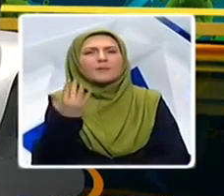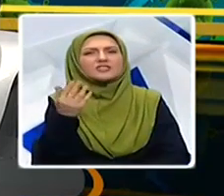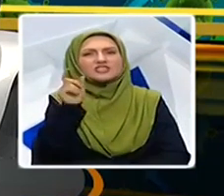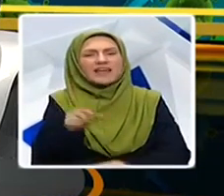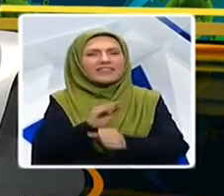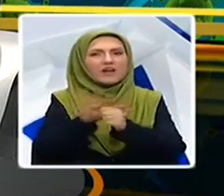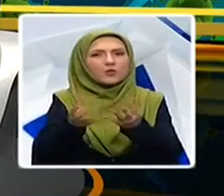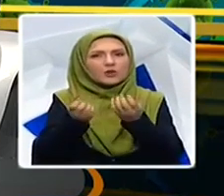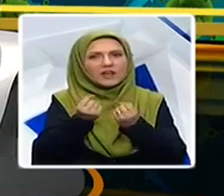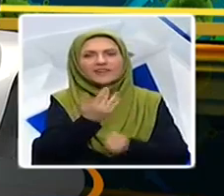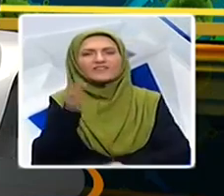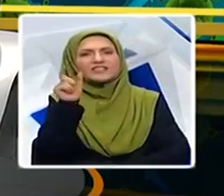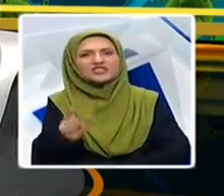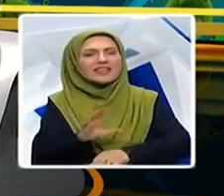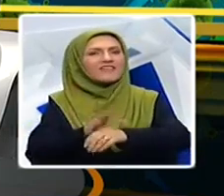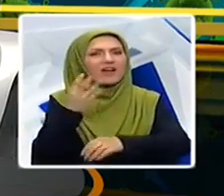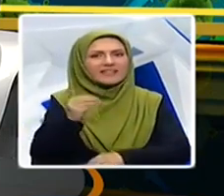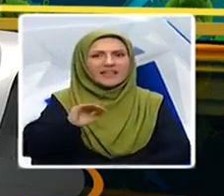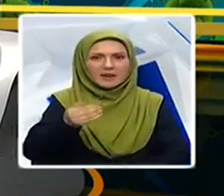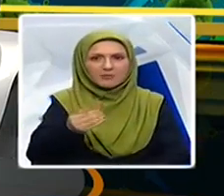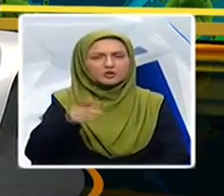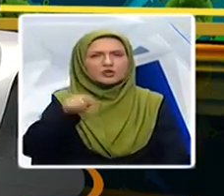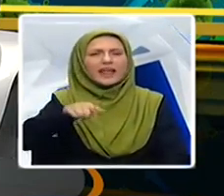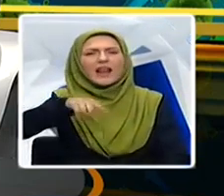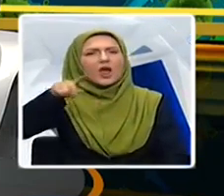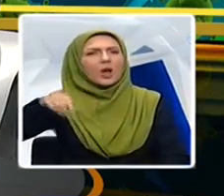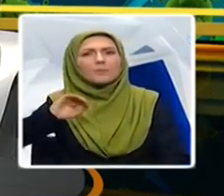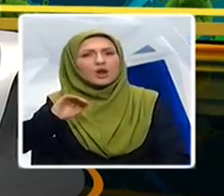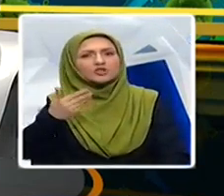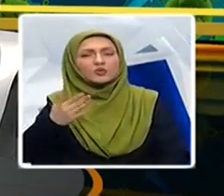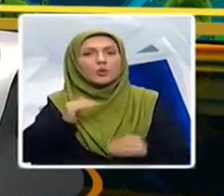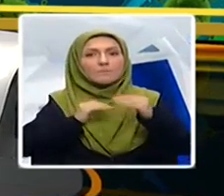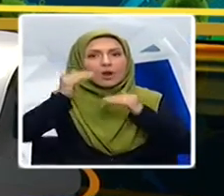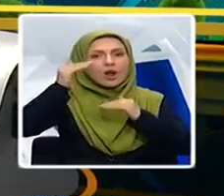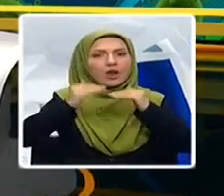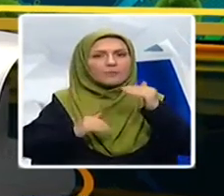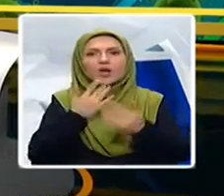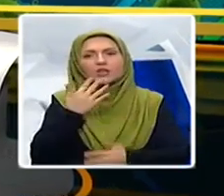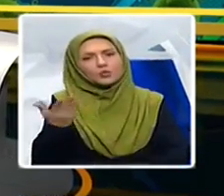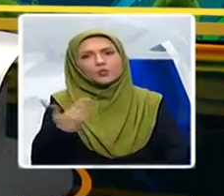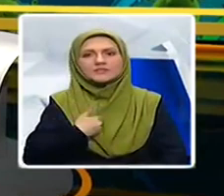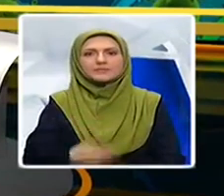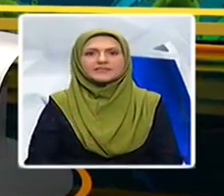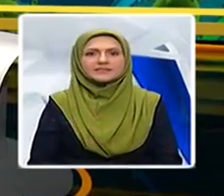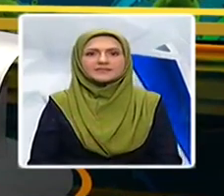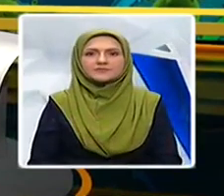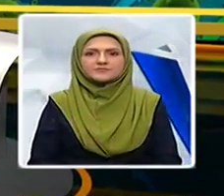همینطور سیر آماری ها چه چیزی رو نشون میده در روز گذشته؟